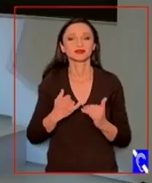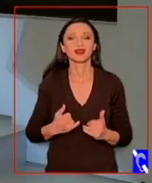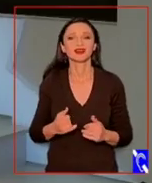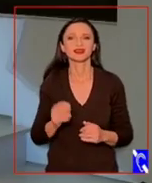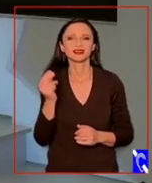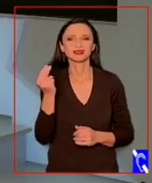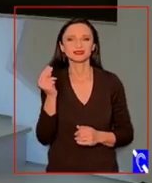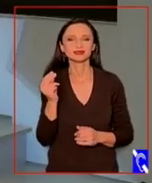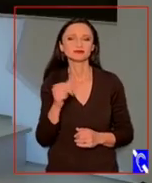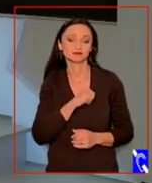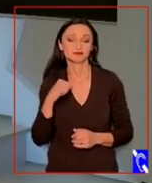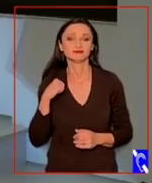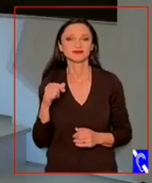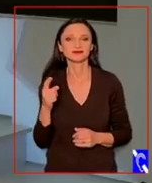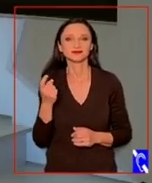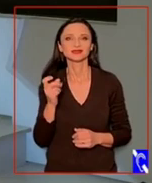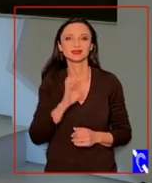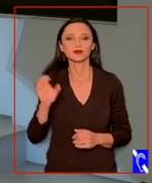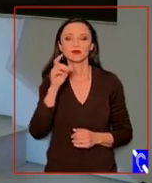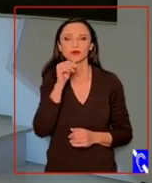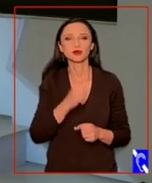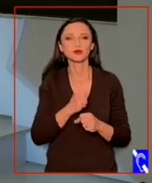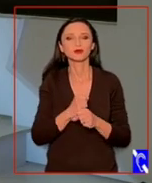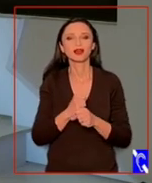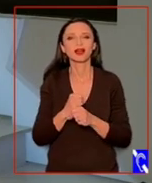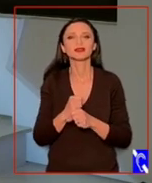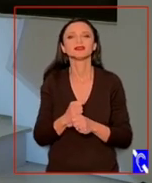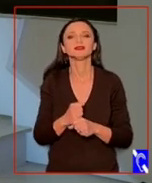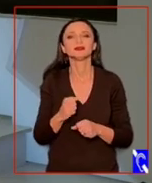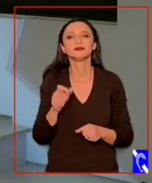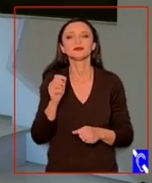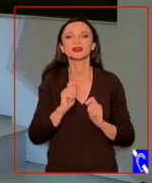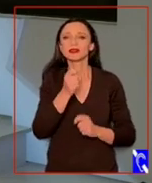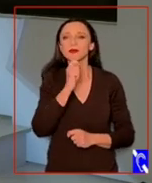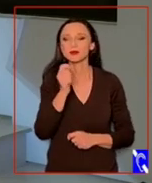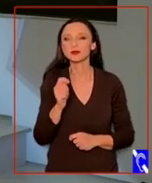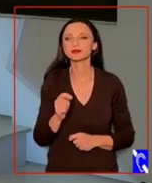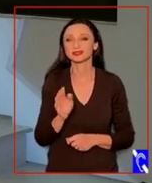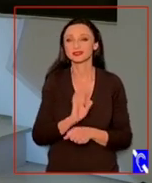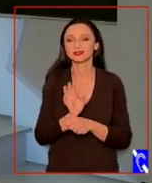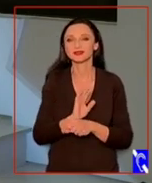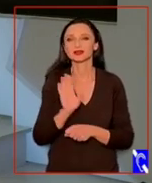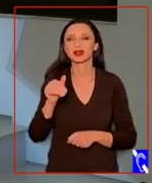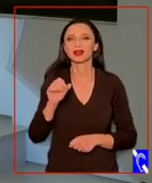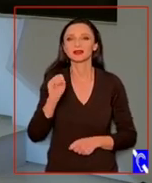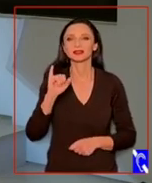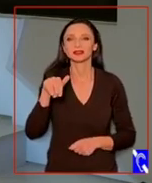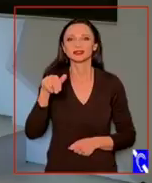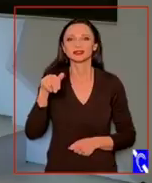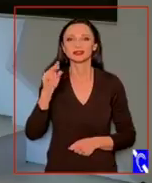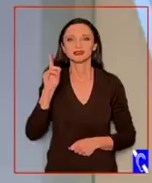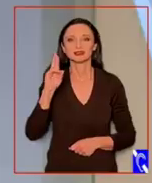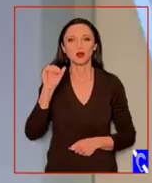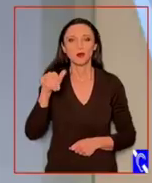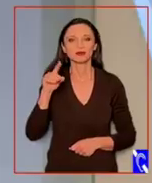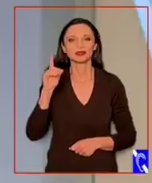Fără Prejudecăți este singura din Europa pentru care lucrează Reporter TV cu sindrom Down și care a fost premiată de către Organizația Națiunilor Unite la New